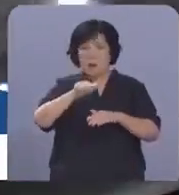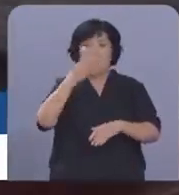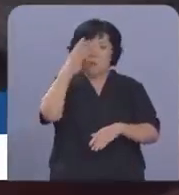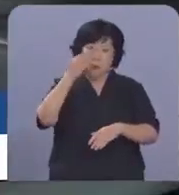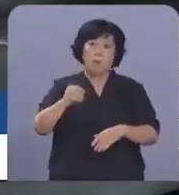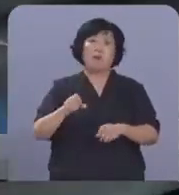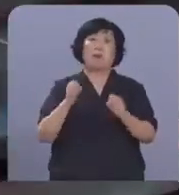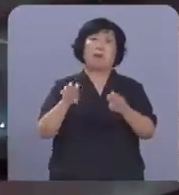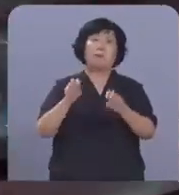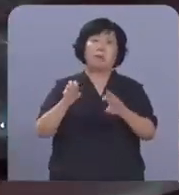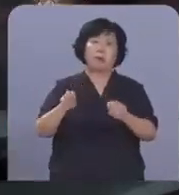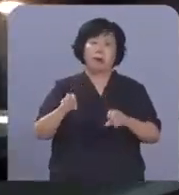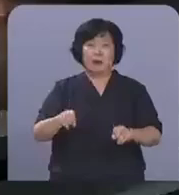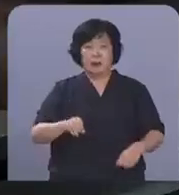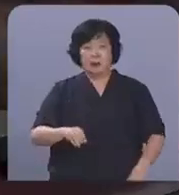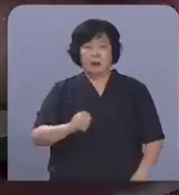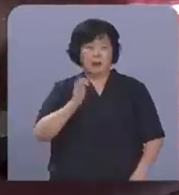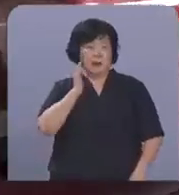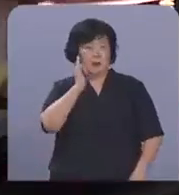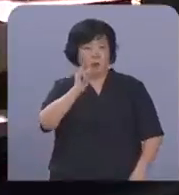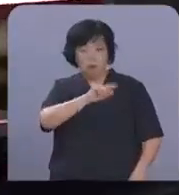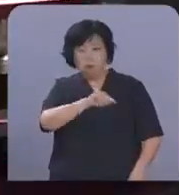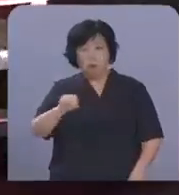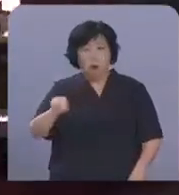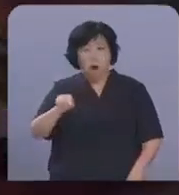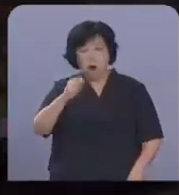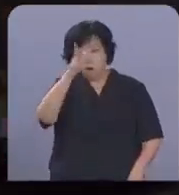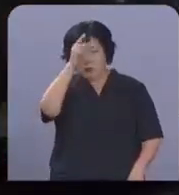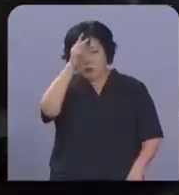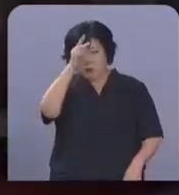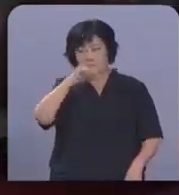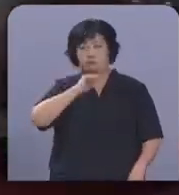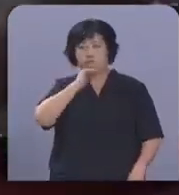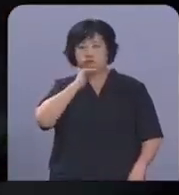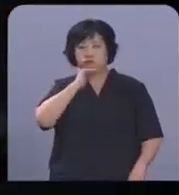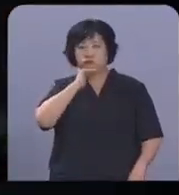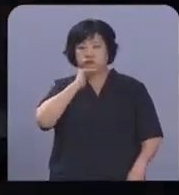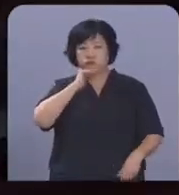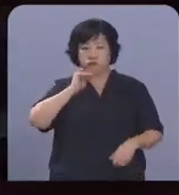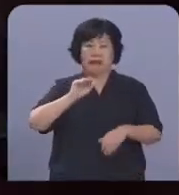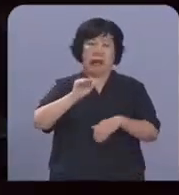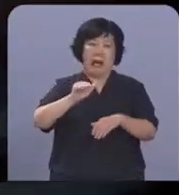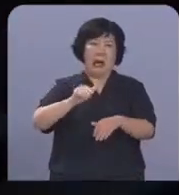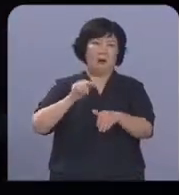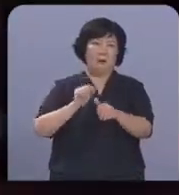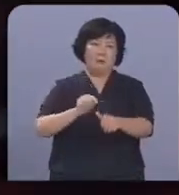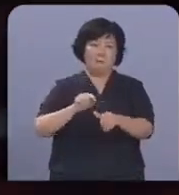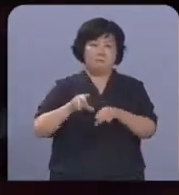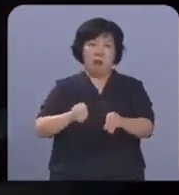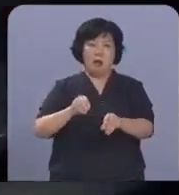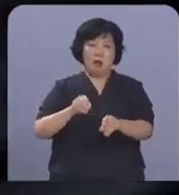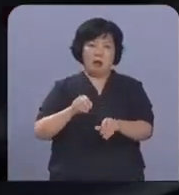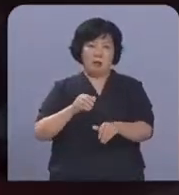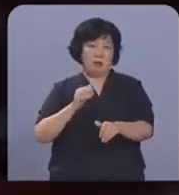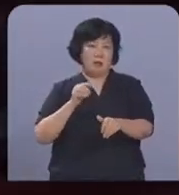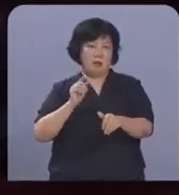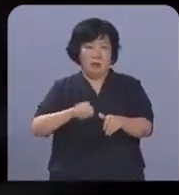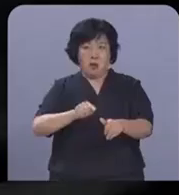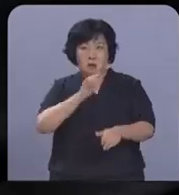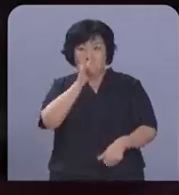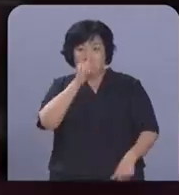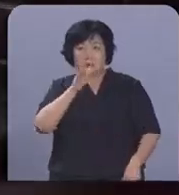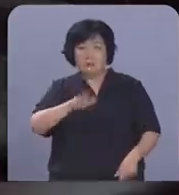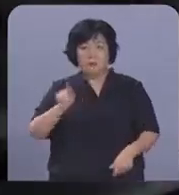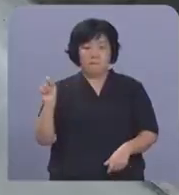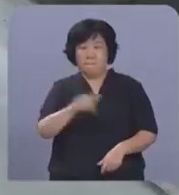켤게요. 신고를 받고 출동한 경찰이 대기하고 있다가 차를 세우라고 신호를 보내지만 오히려 빠르게